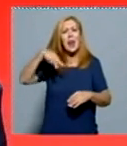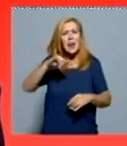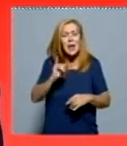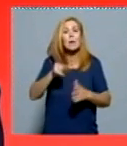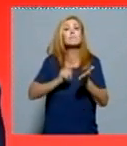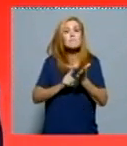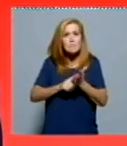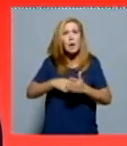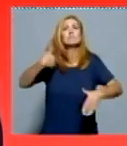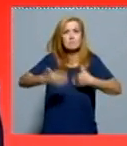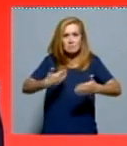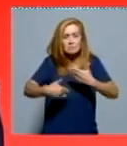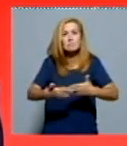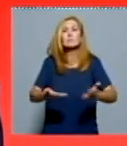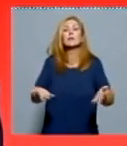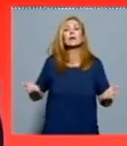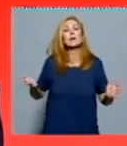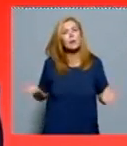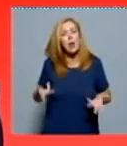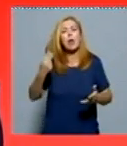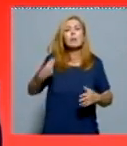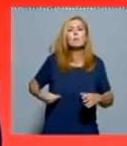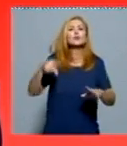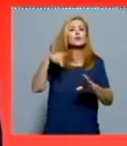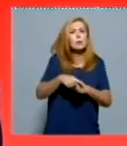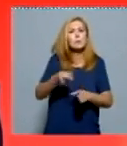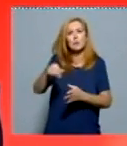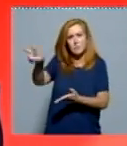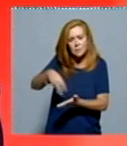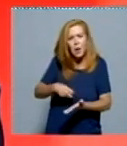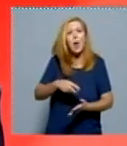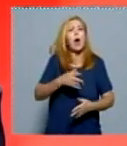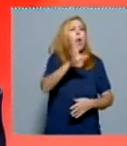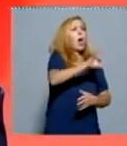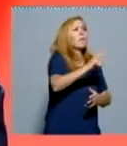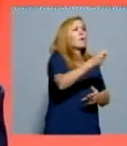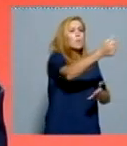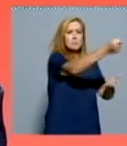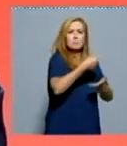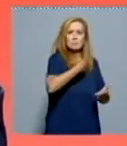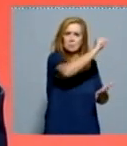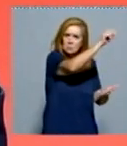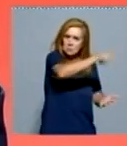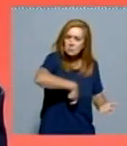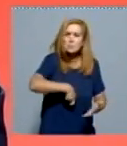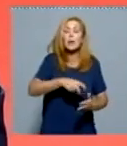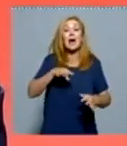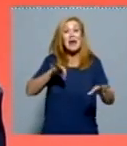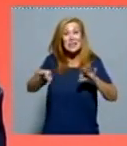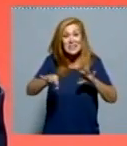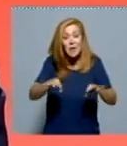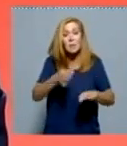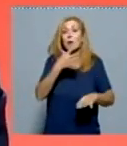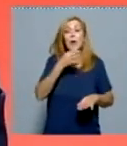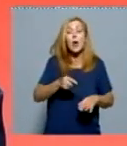δυνατή επιβάρυνση των δημόσιων ταμείων, με την αξιοποίηση των ευρωπαϊκών πόρων, να προχωρήσουν με σχέδιο, διότι η